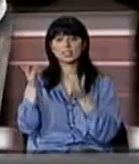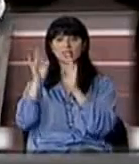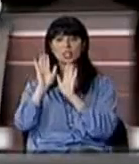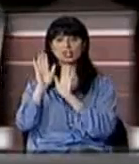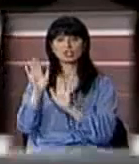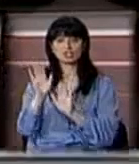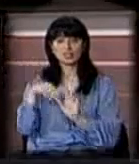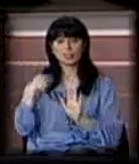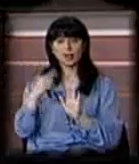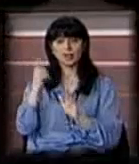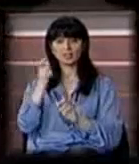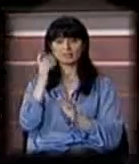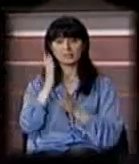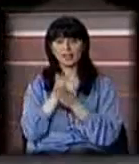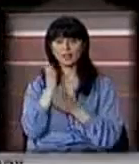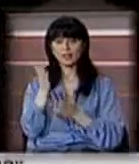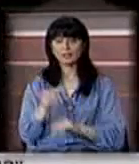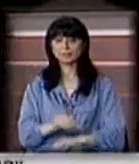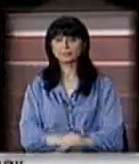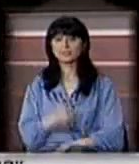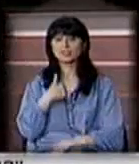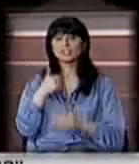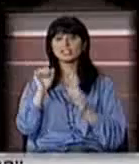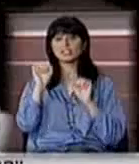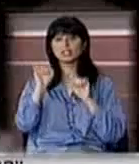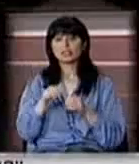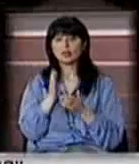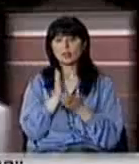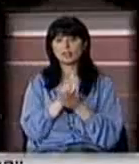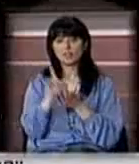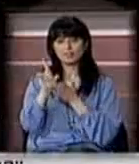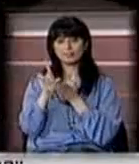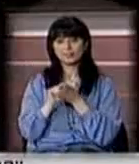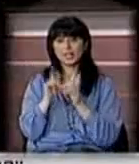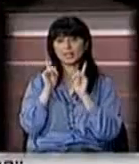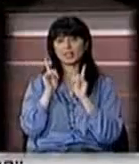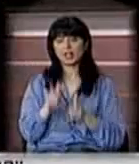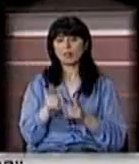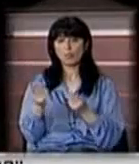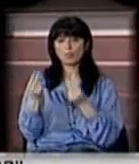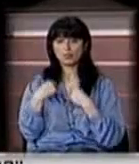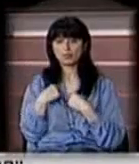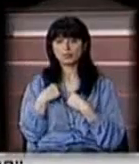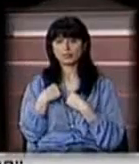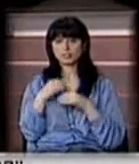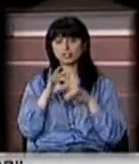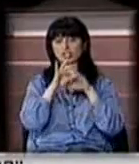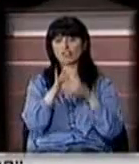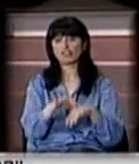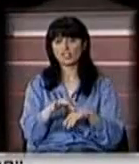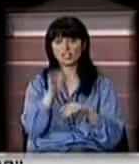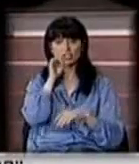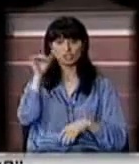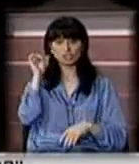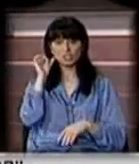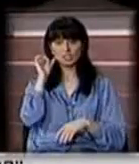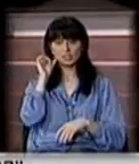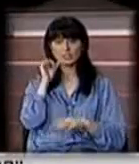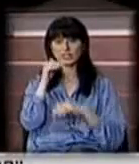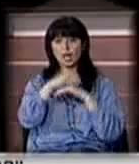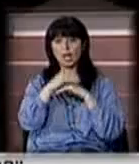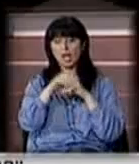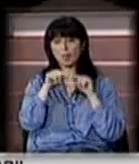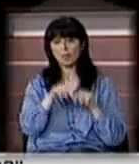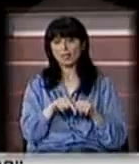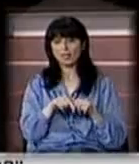დარჩა, ჩვენ ესე ვთქვათ გვაქვს საშუალება და მათ თანხმობით უკვე ჩაგვეტარებინა შარშან არლის ღამეები